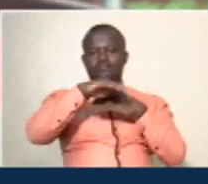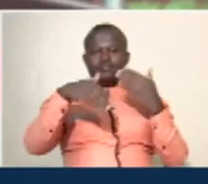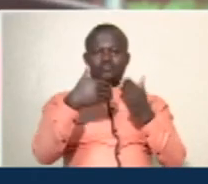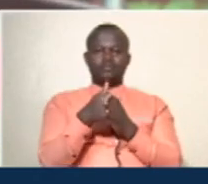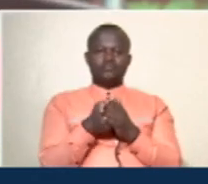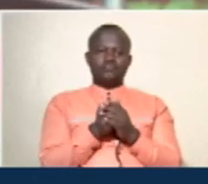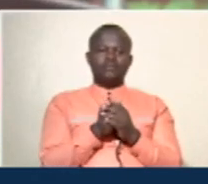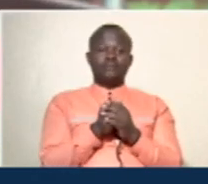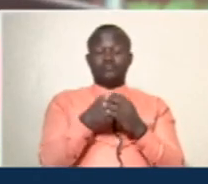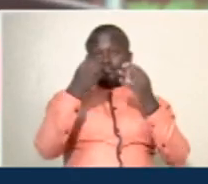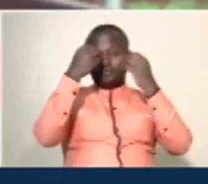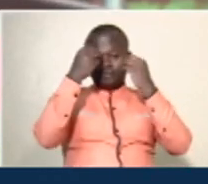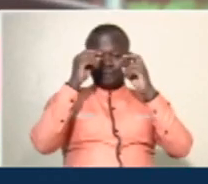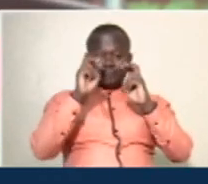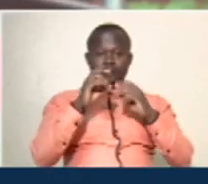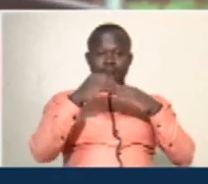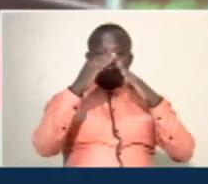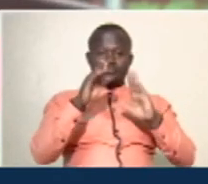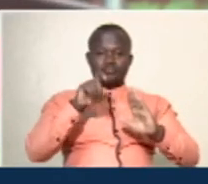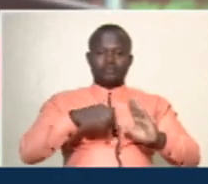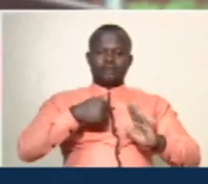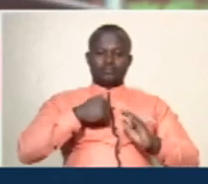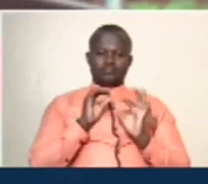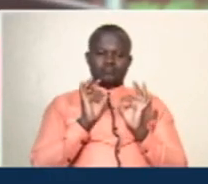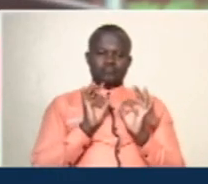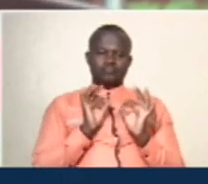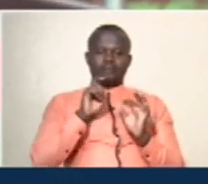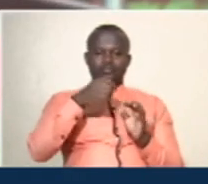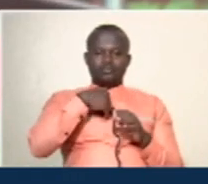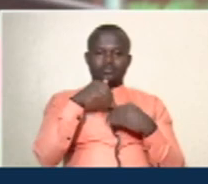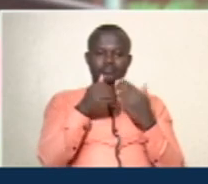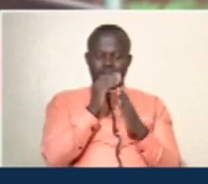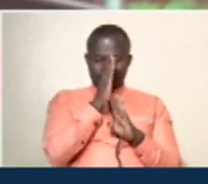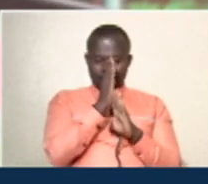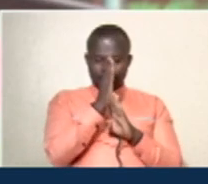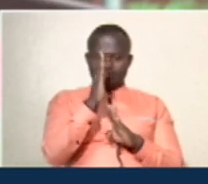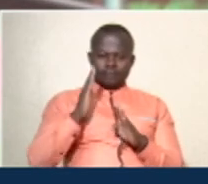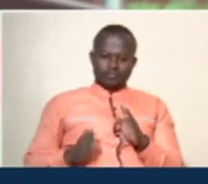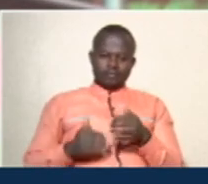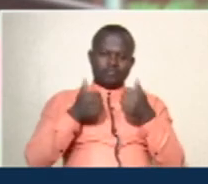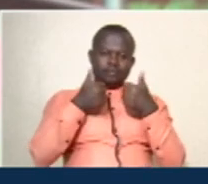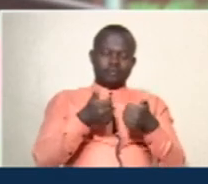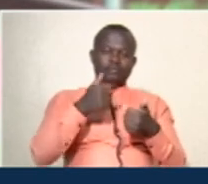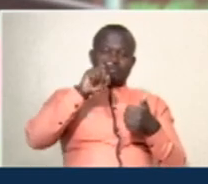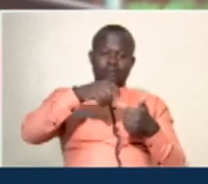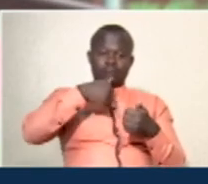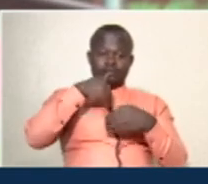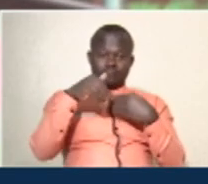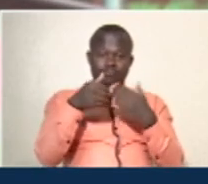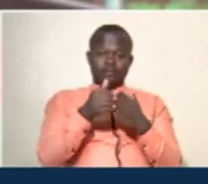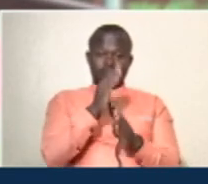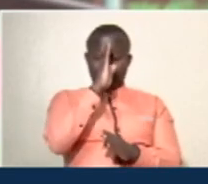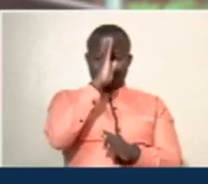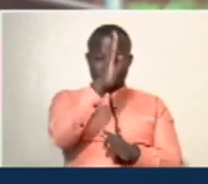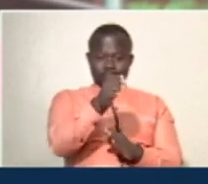Yijeje ko umuyobozi agomba kuba agira ubupfura, agomba kuba agira ikinyabupfura, umuyobozi agomba kuba agira